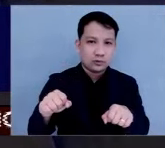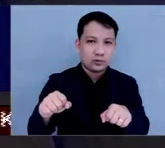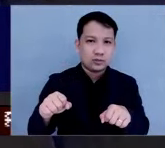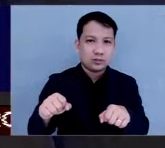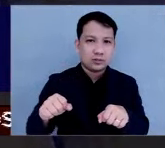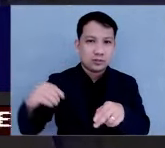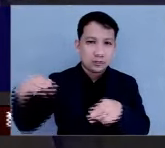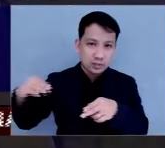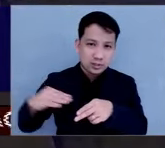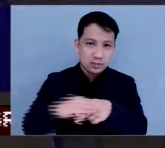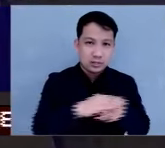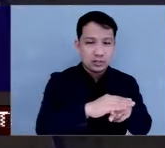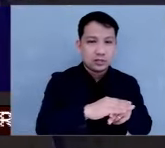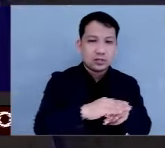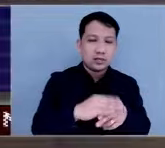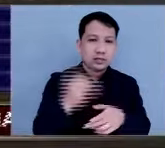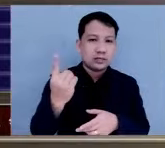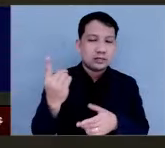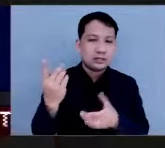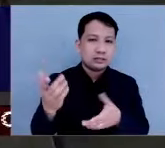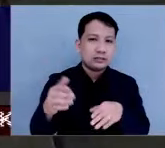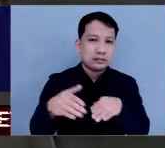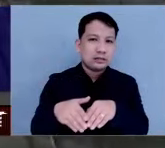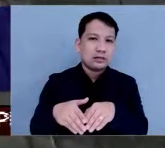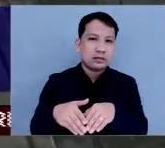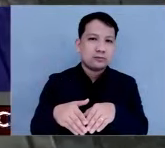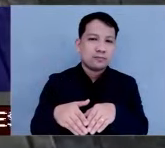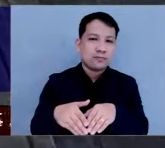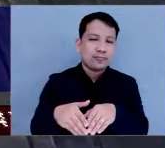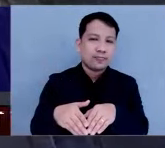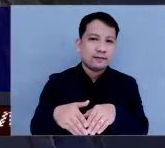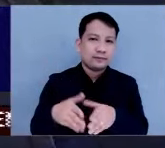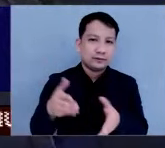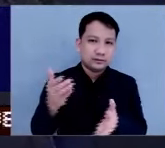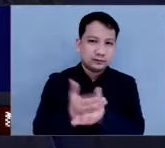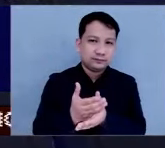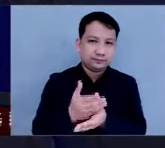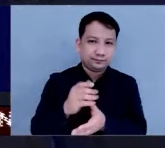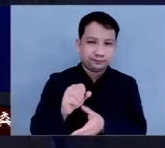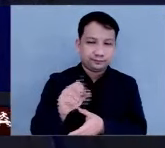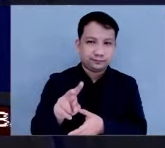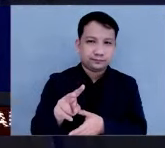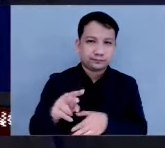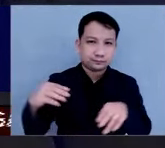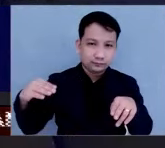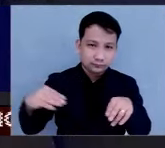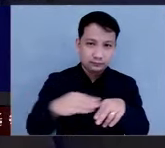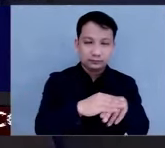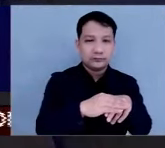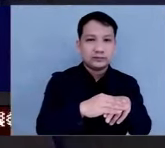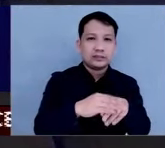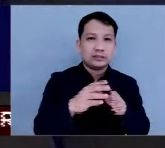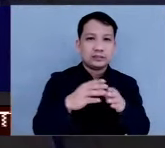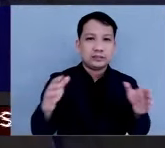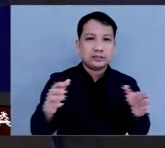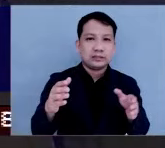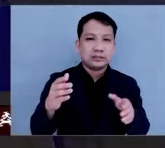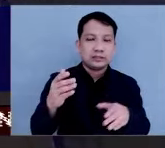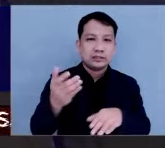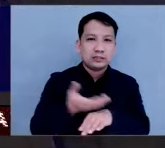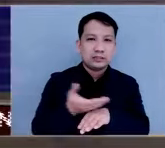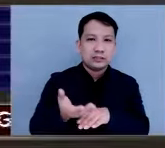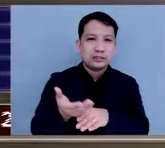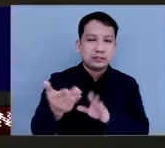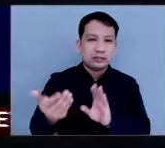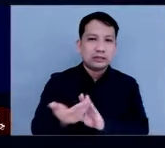pa ng SUV ang isa sa mga motor. Napahinto lang ang SUV matapos itong bumangga sa isang malaking basurahan sa gilid ng